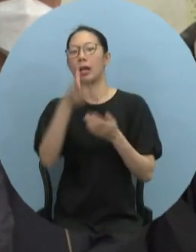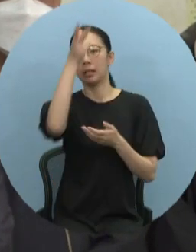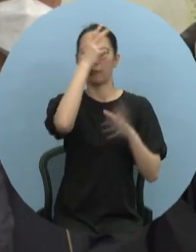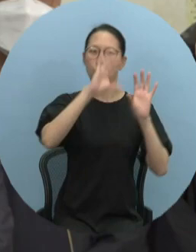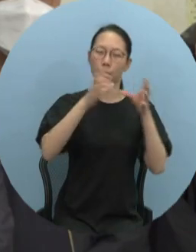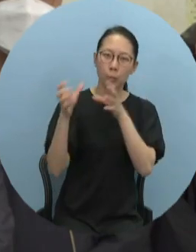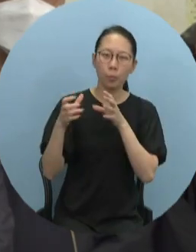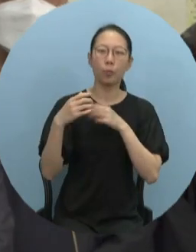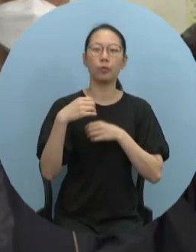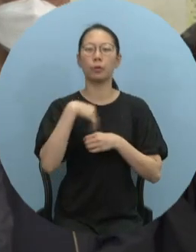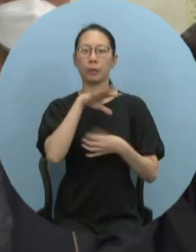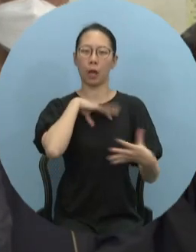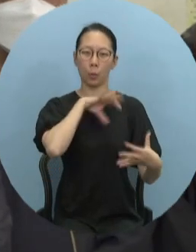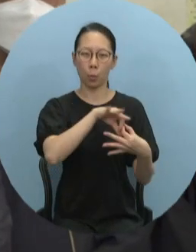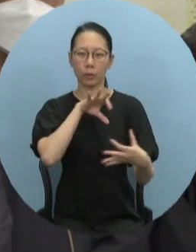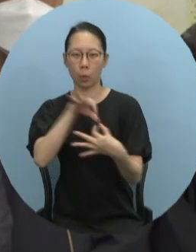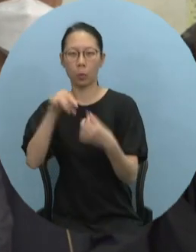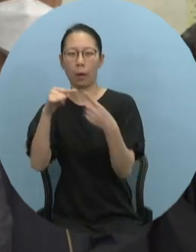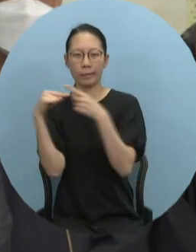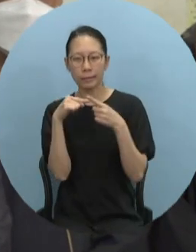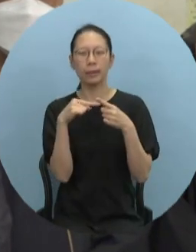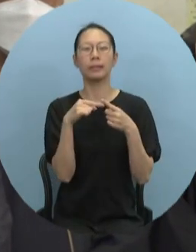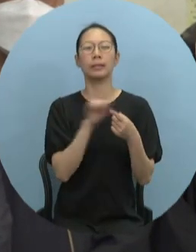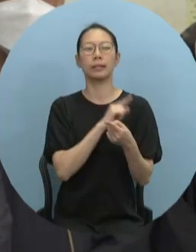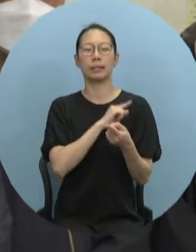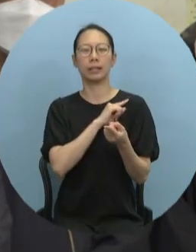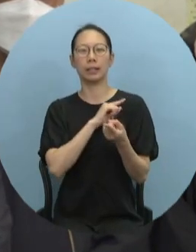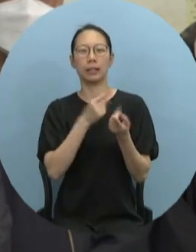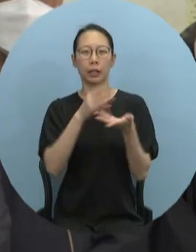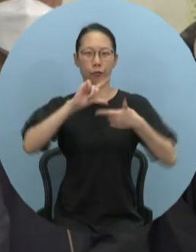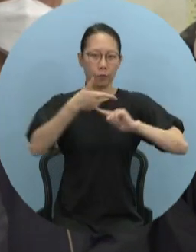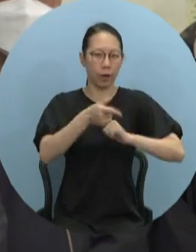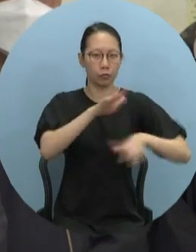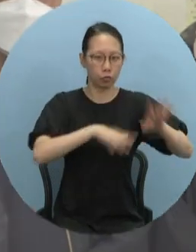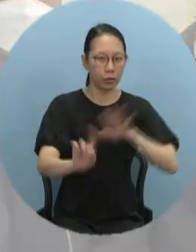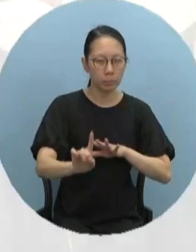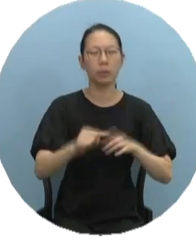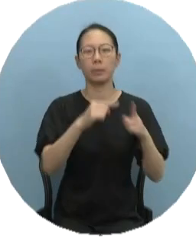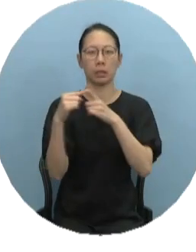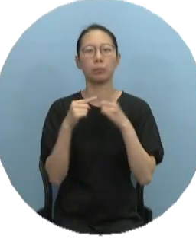及持份者需要採取的滅鼠措施，給市民來參考。